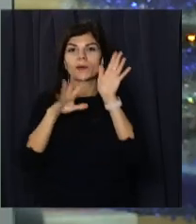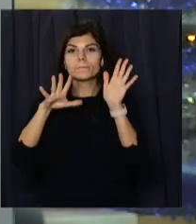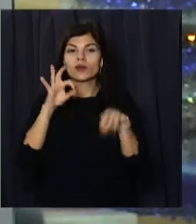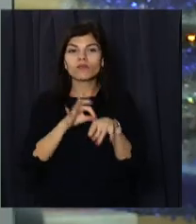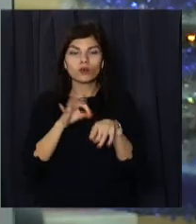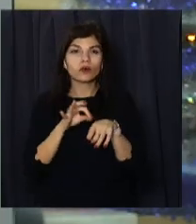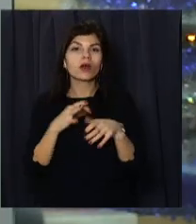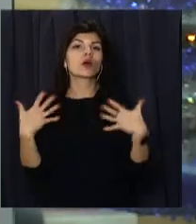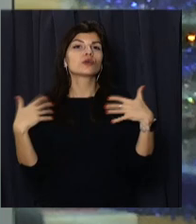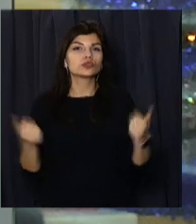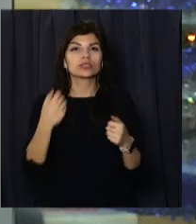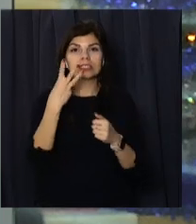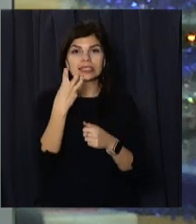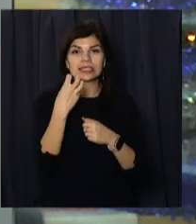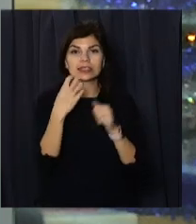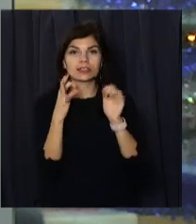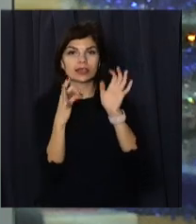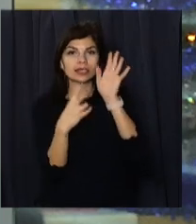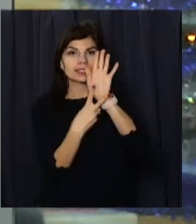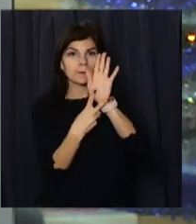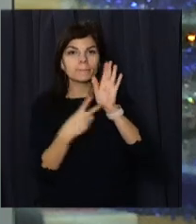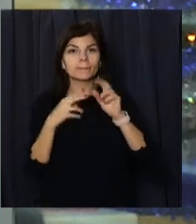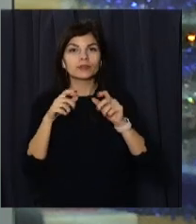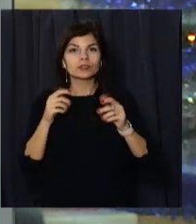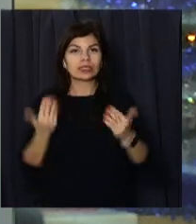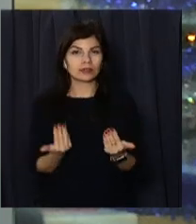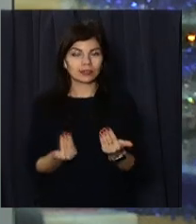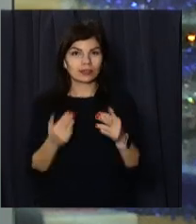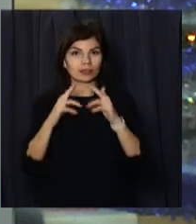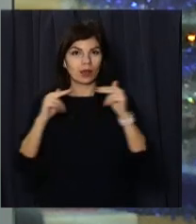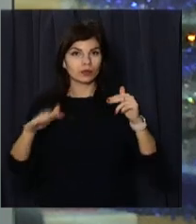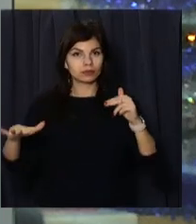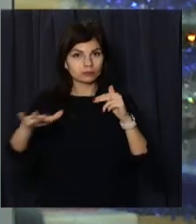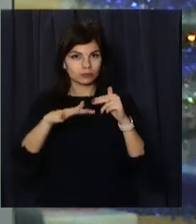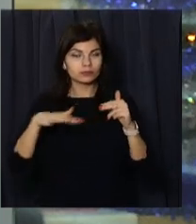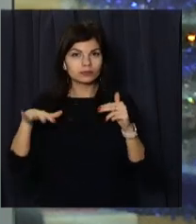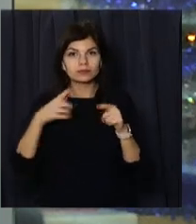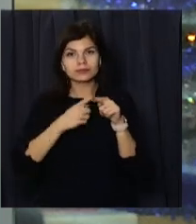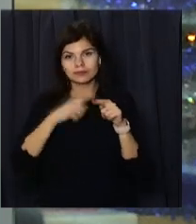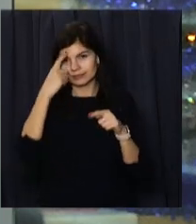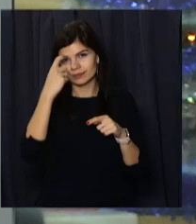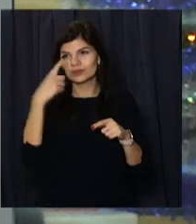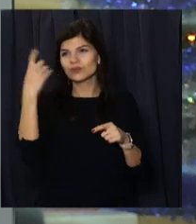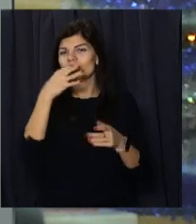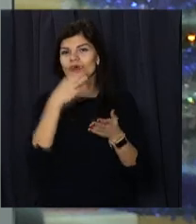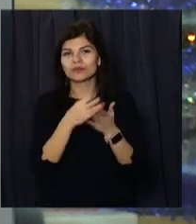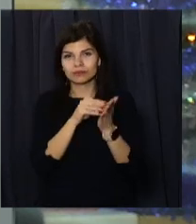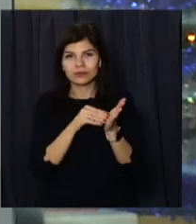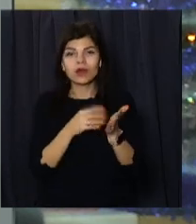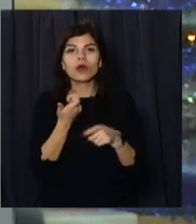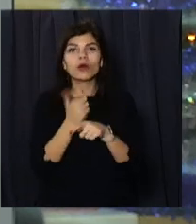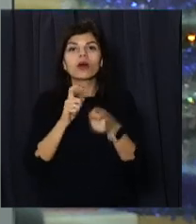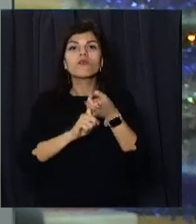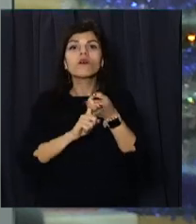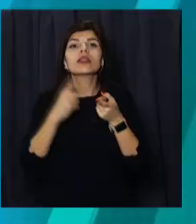185 захворіли, водночас одужали 307 мешканців Дніпропетровщини. Про це повідомили в обласному департаменті охорони здоров'я. Найбільше